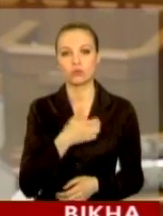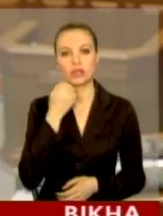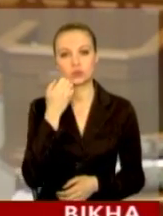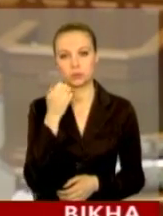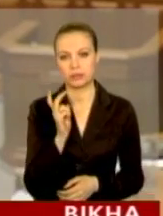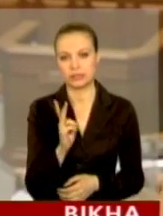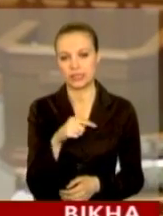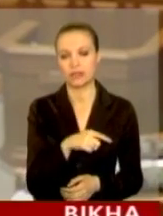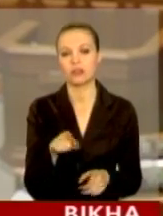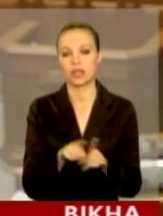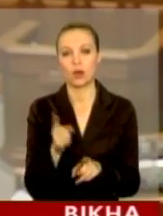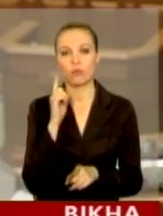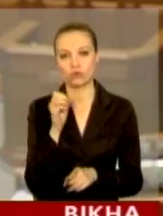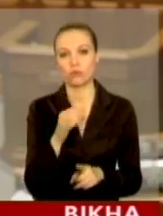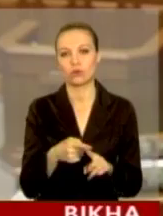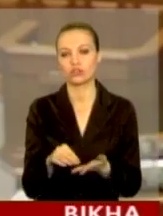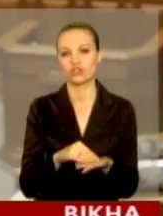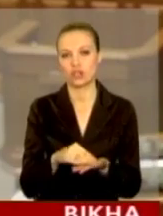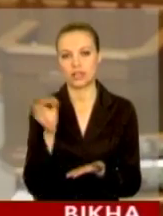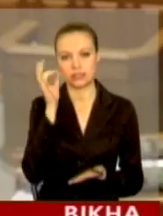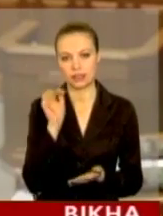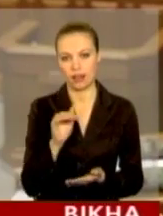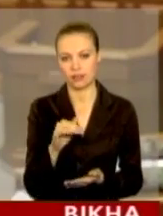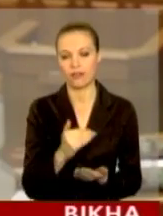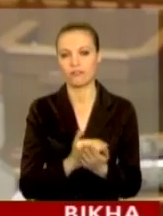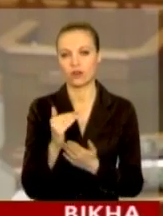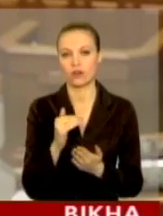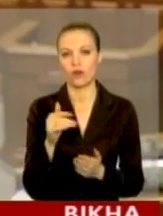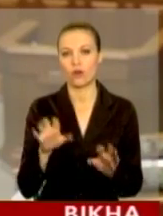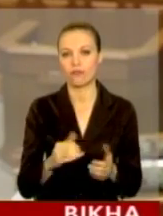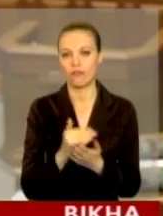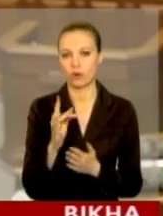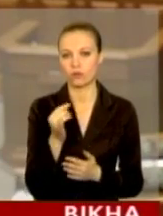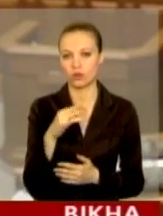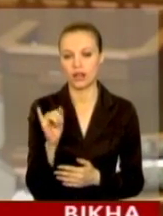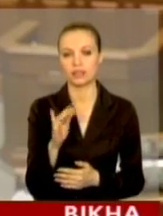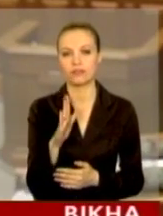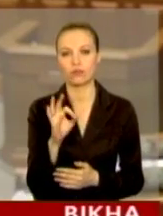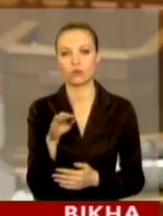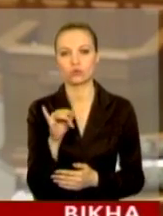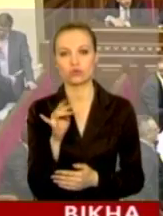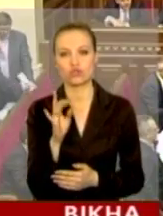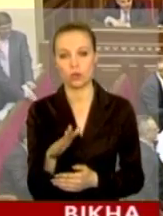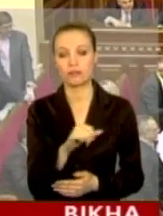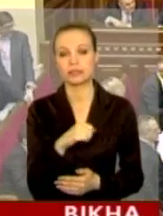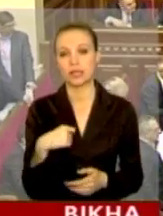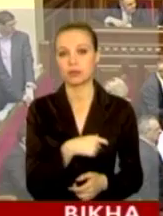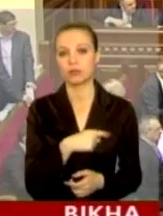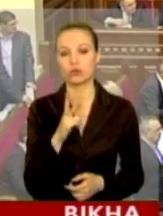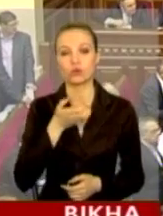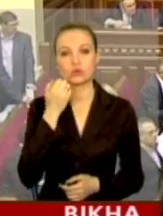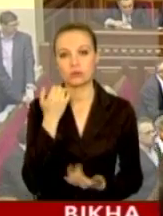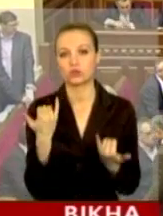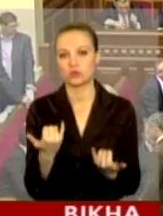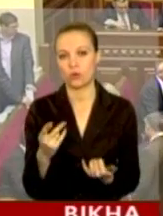сесійній залі таки почула про це ще раз нагадав і голова верховної ради та во президент Олександр Турчинов самі ж депутати- суумісники